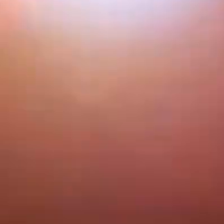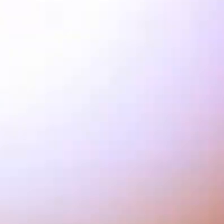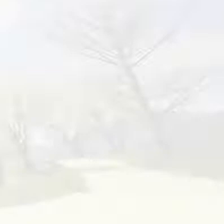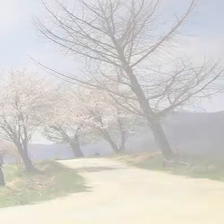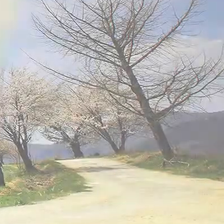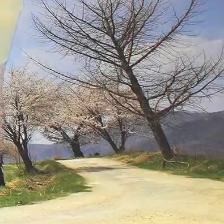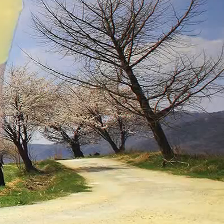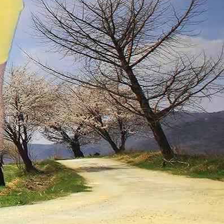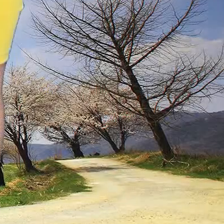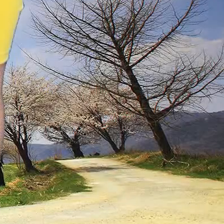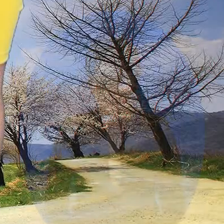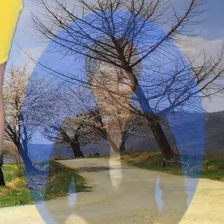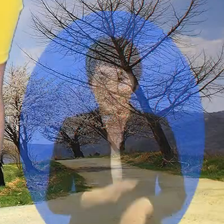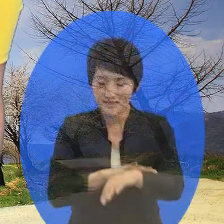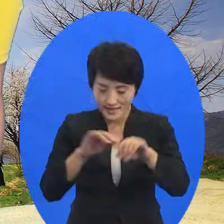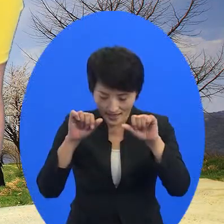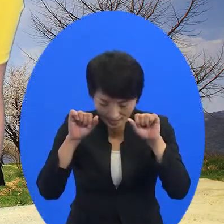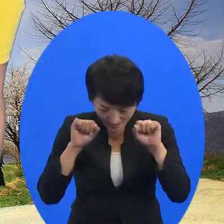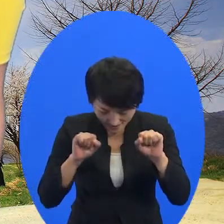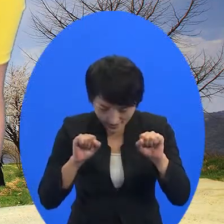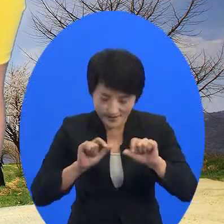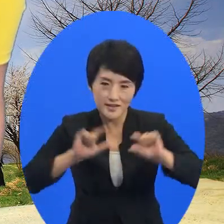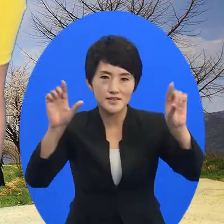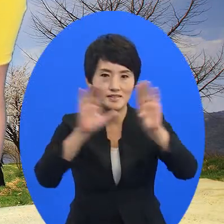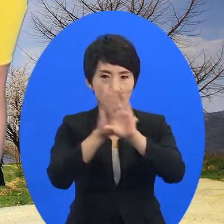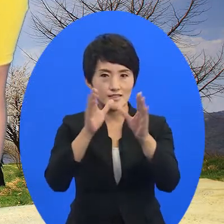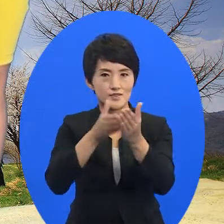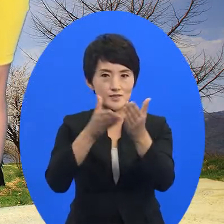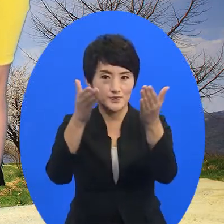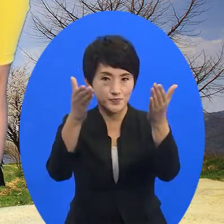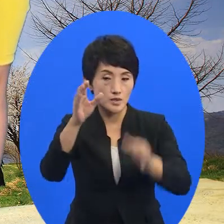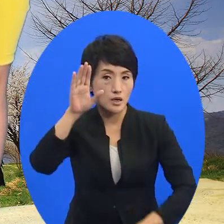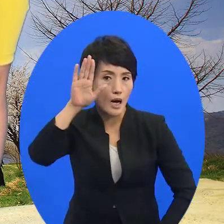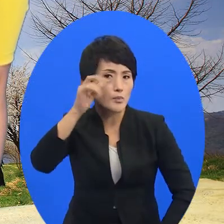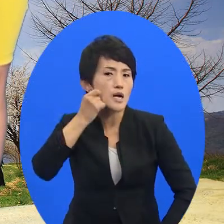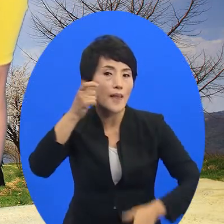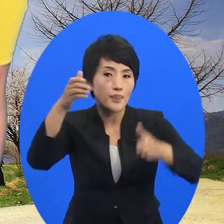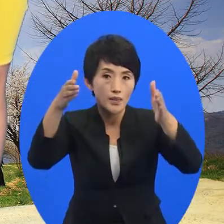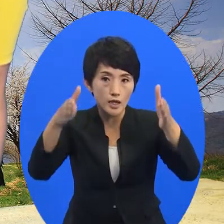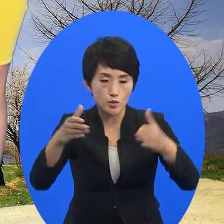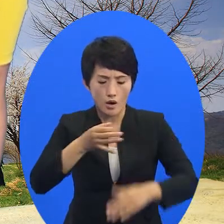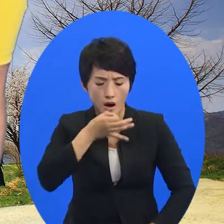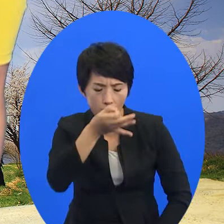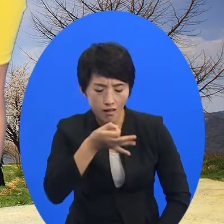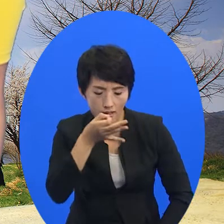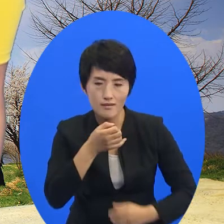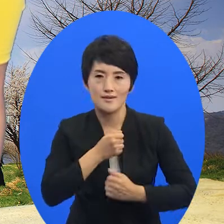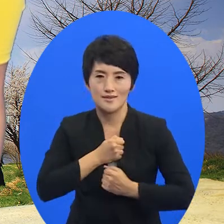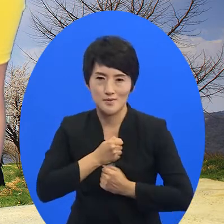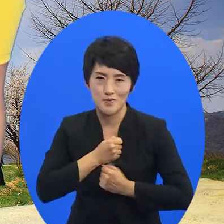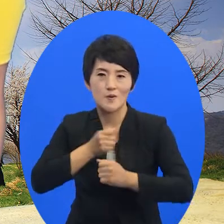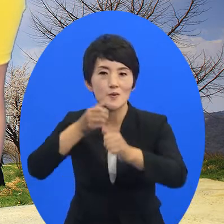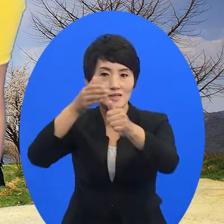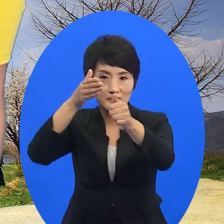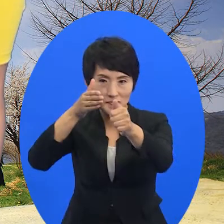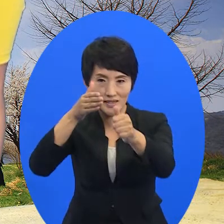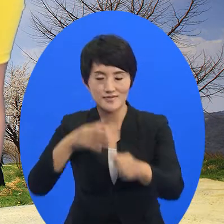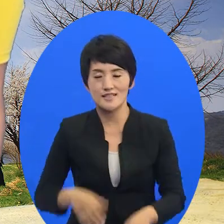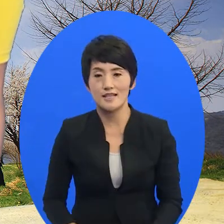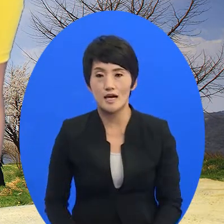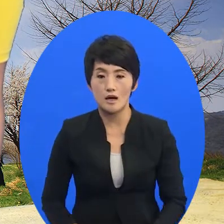으 안녕하세요 날씨 운송 일입니다 앞으로 한 달 간은 감기에 걸리지 않도록 주의하셔야겠습니다